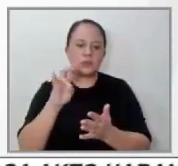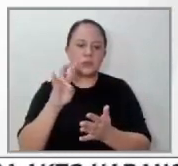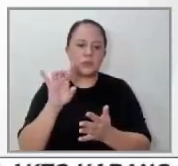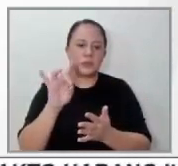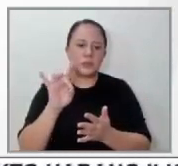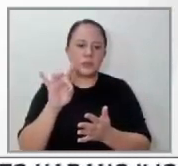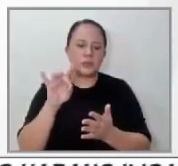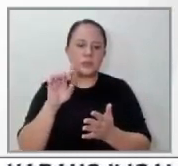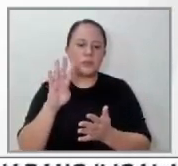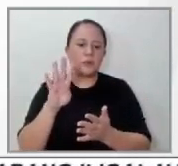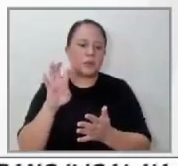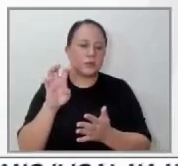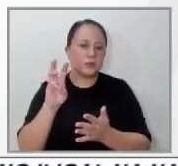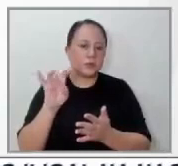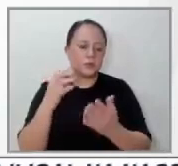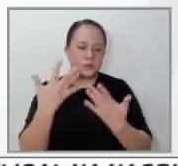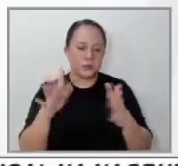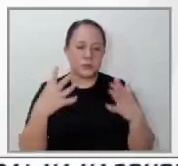2,708,468 na ang mga gumaling.